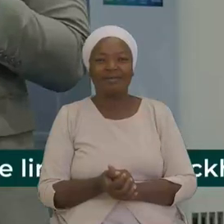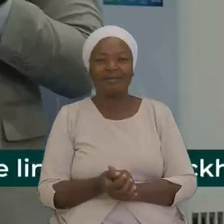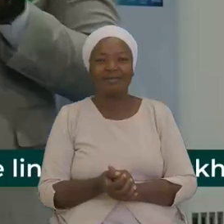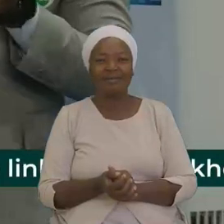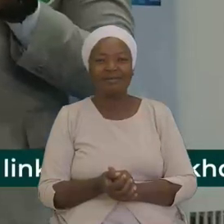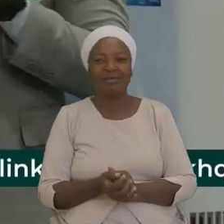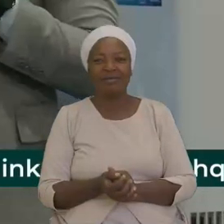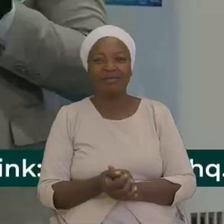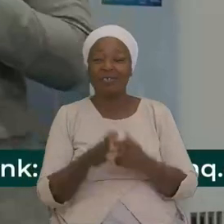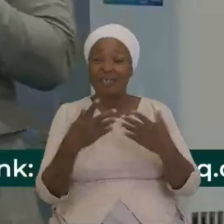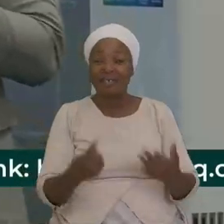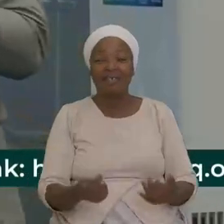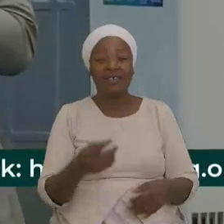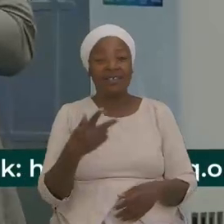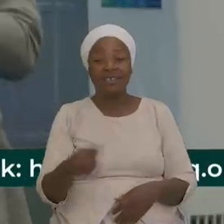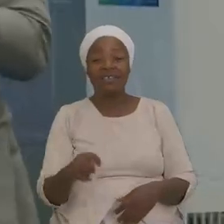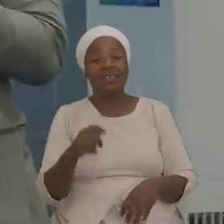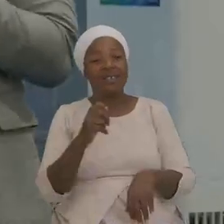L'heure a sonné.